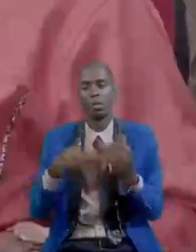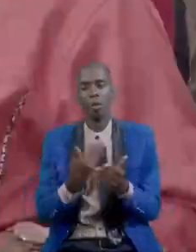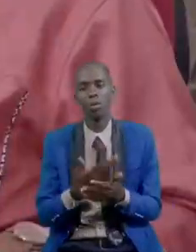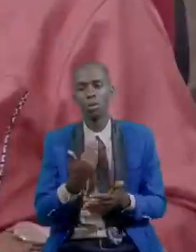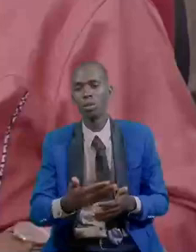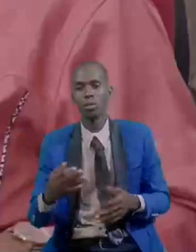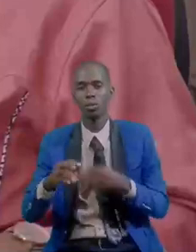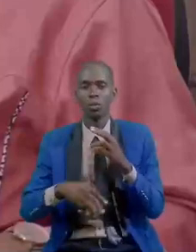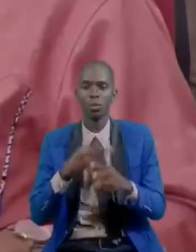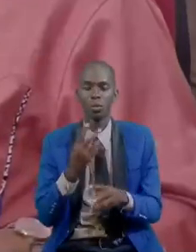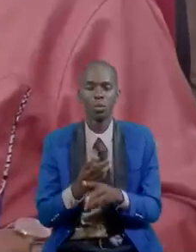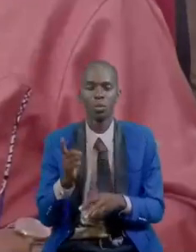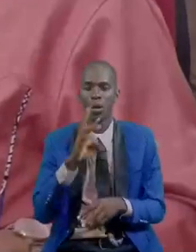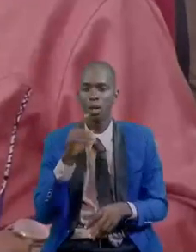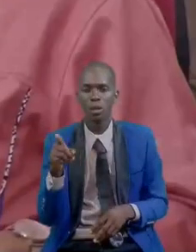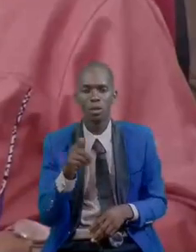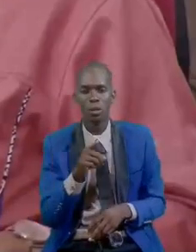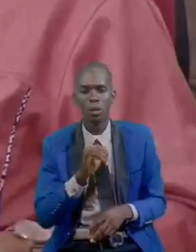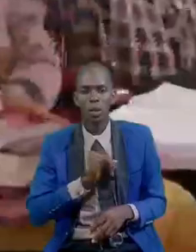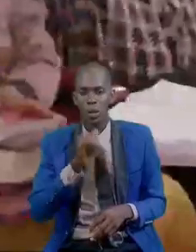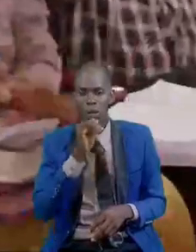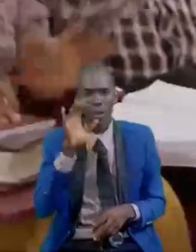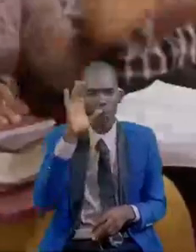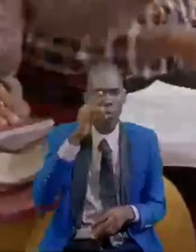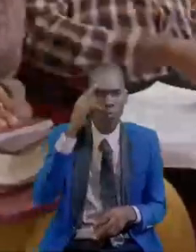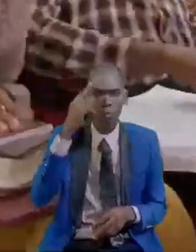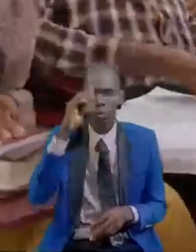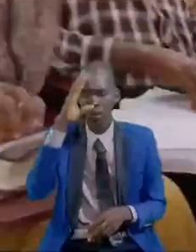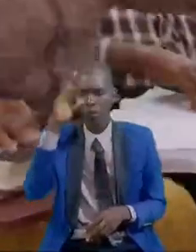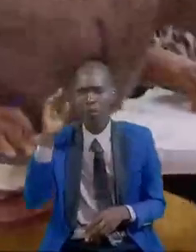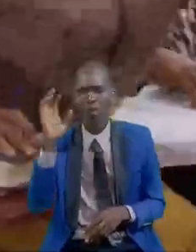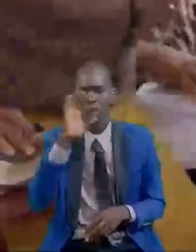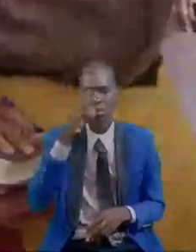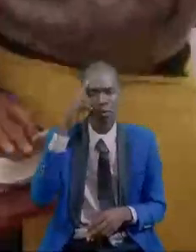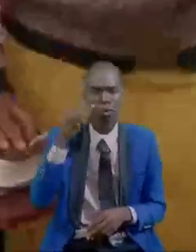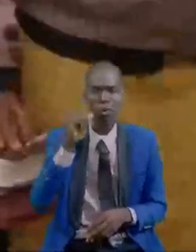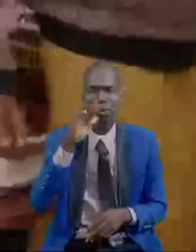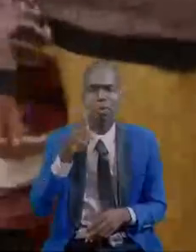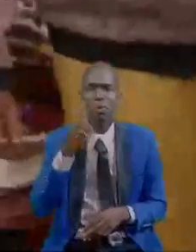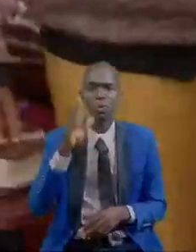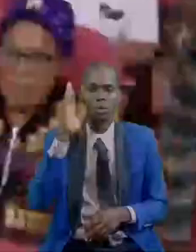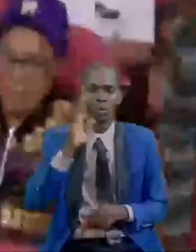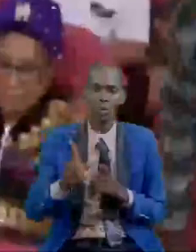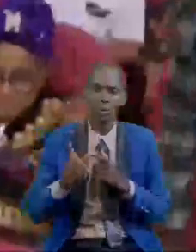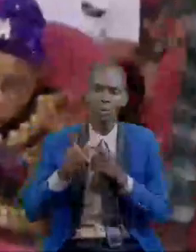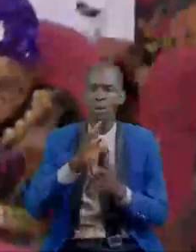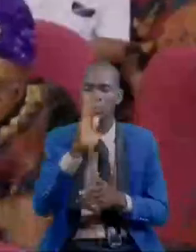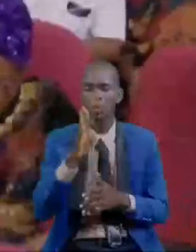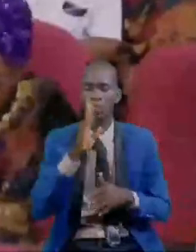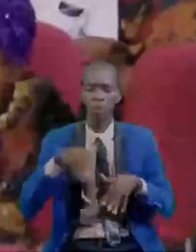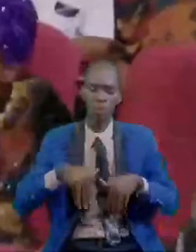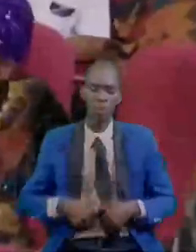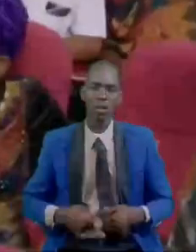Où es-tu? Je cherche l'homme. Je cherche la femme. Tu vas courir et tu ne seras pas